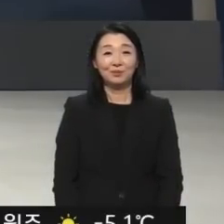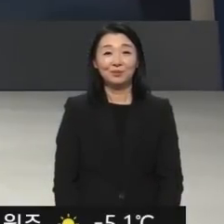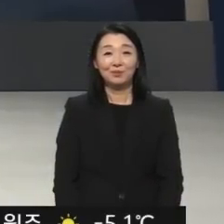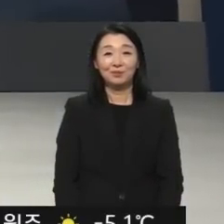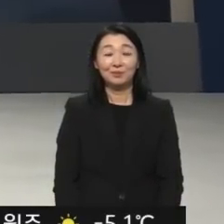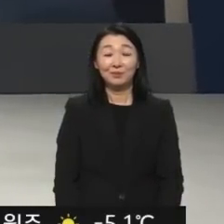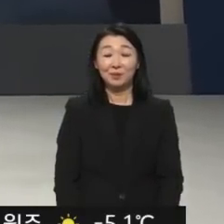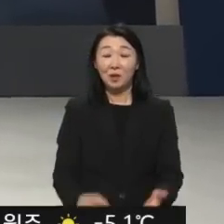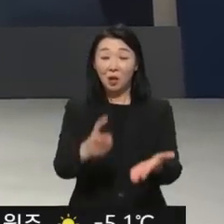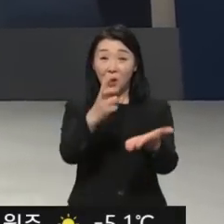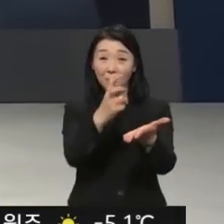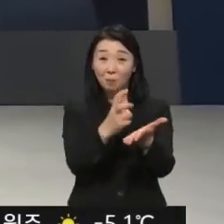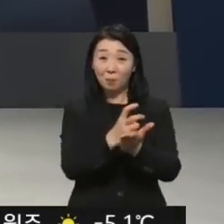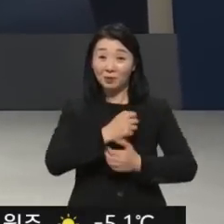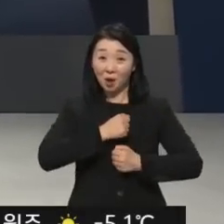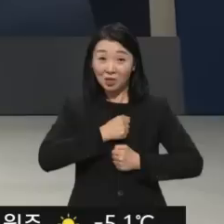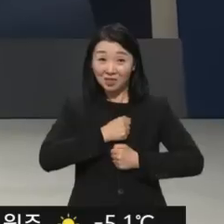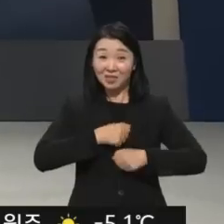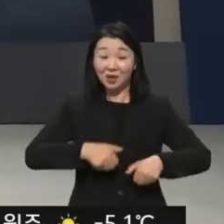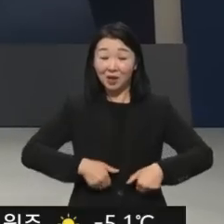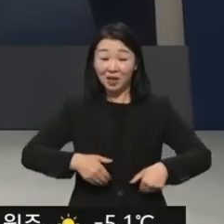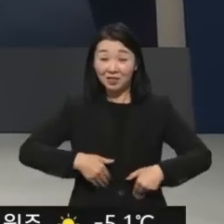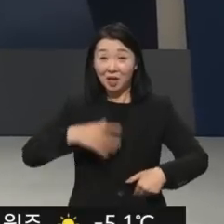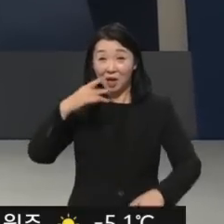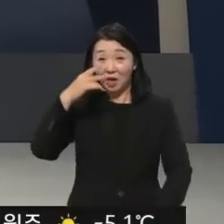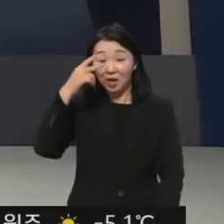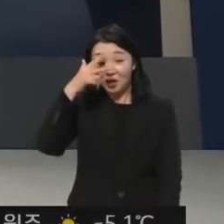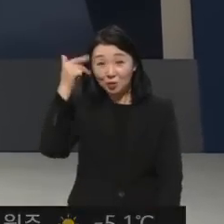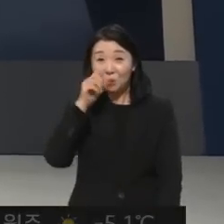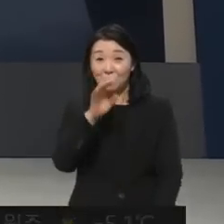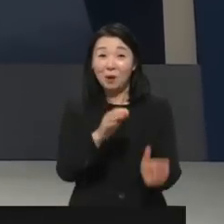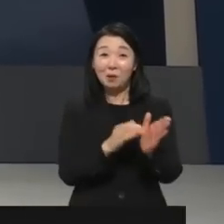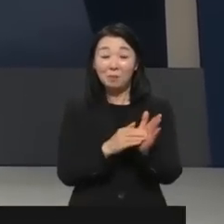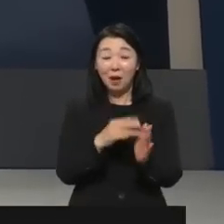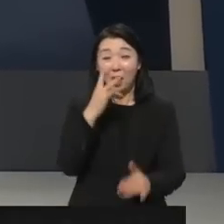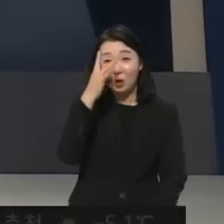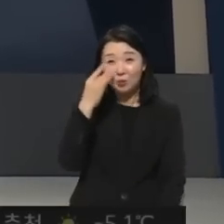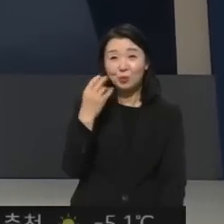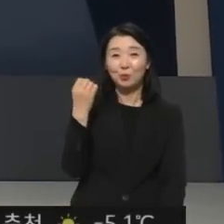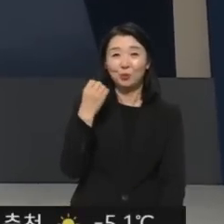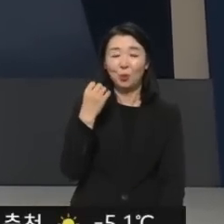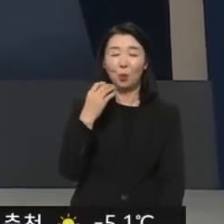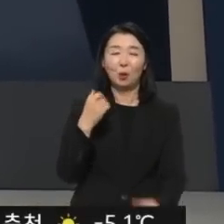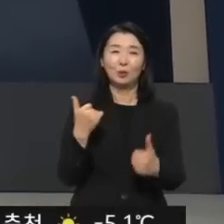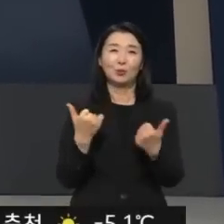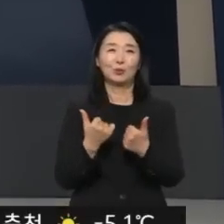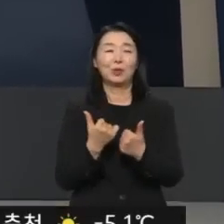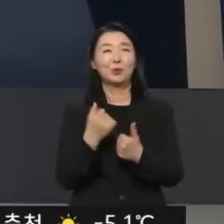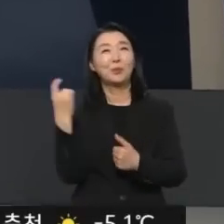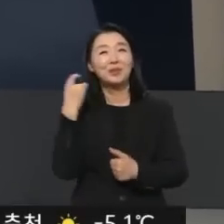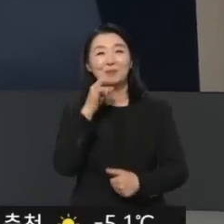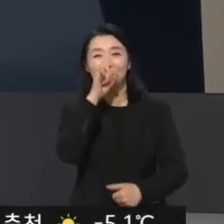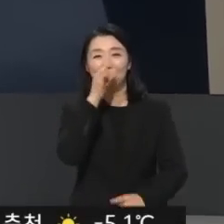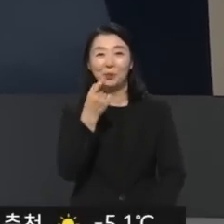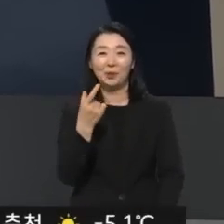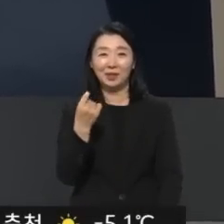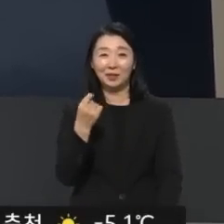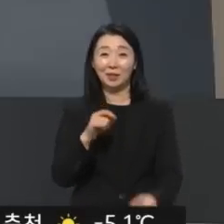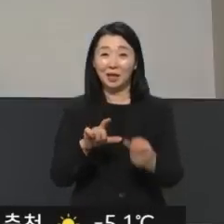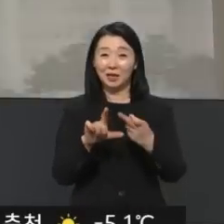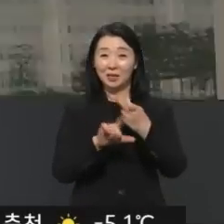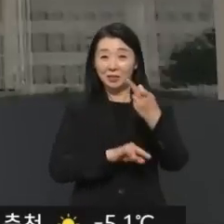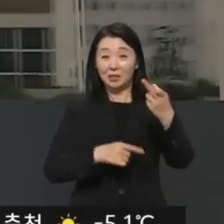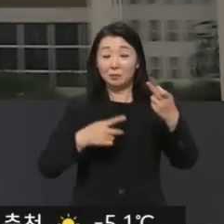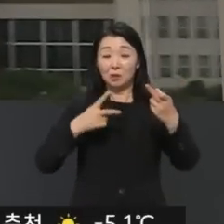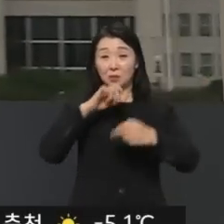네, 법정 시한을 지켜야죠 라는 조멘토의 일침. 유 실장도 그렇지만 여의도도 좀 들었으면 싶습니다. 12월 2일